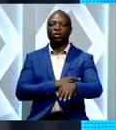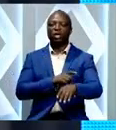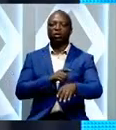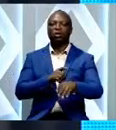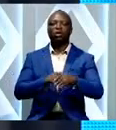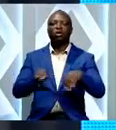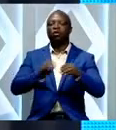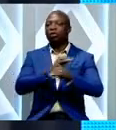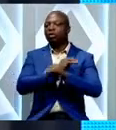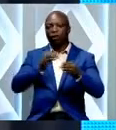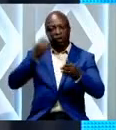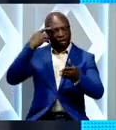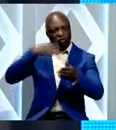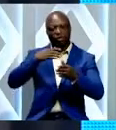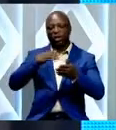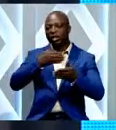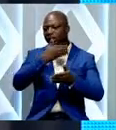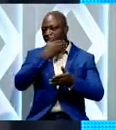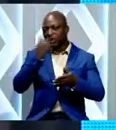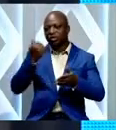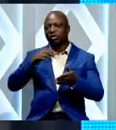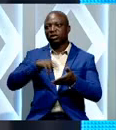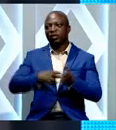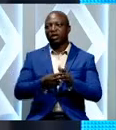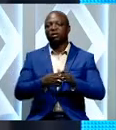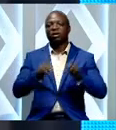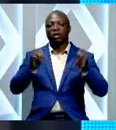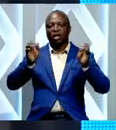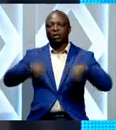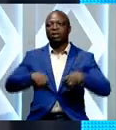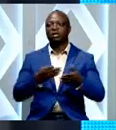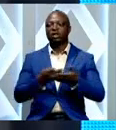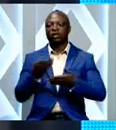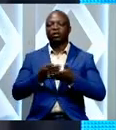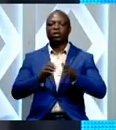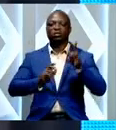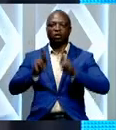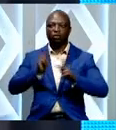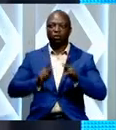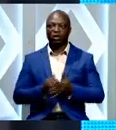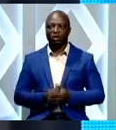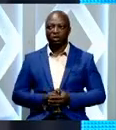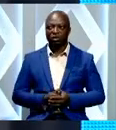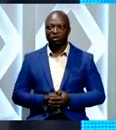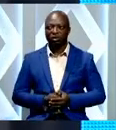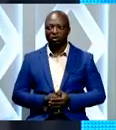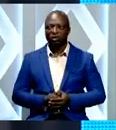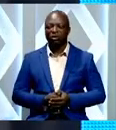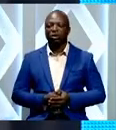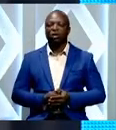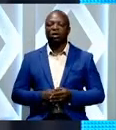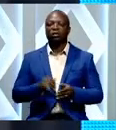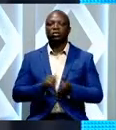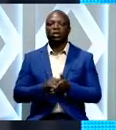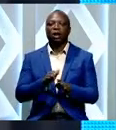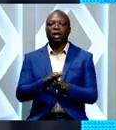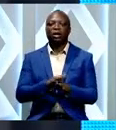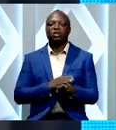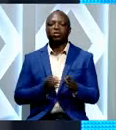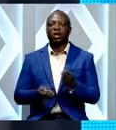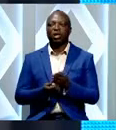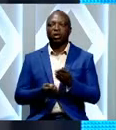espoir d'amélioration significative des capacités de financement public. Le ralentissement économique mondial